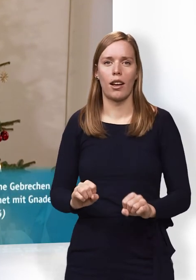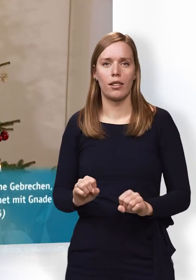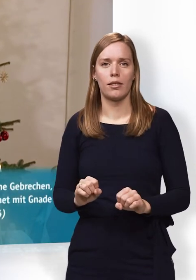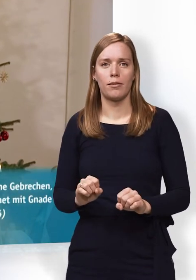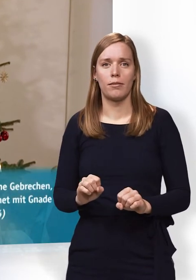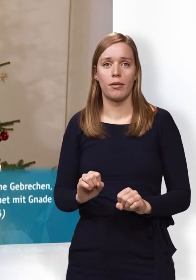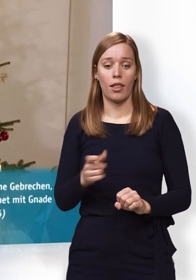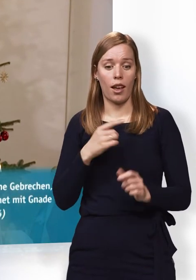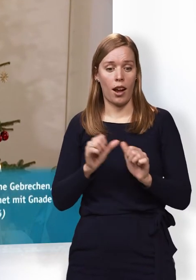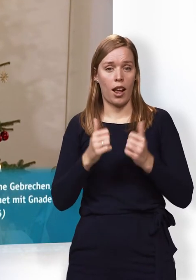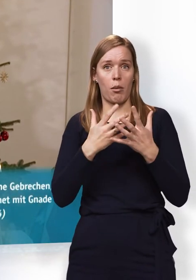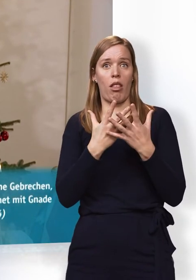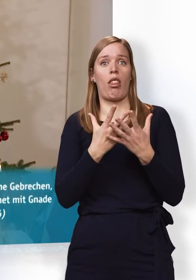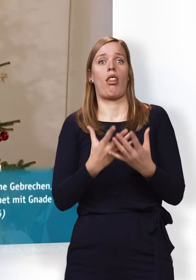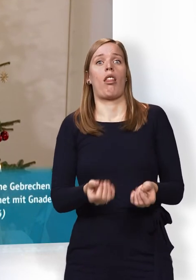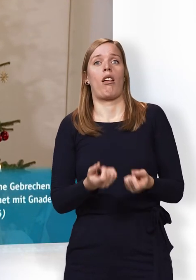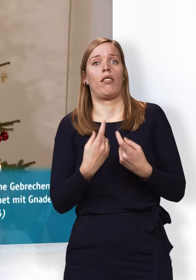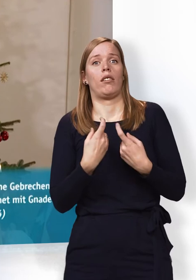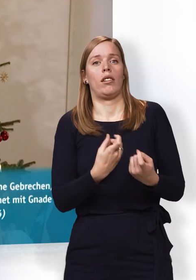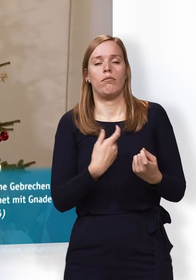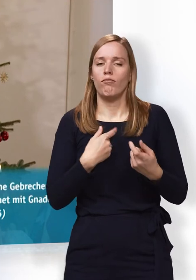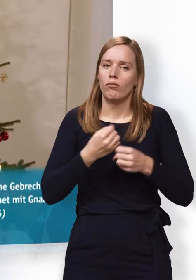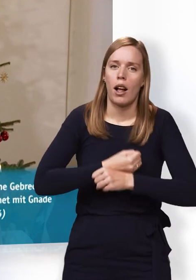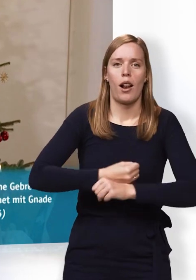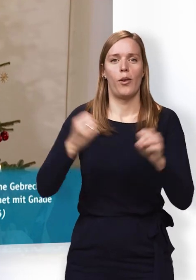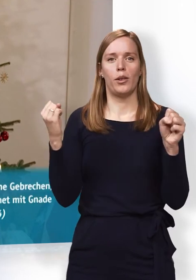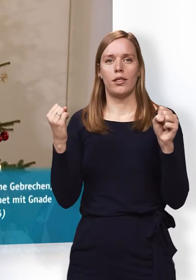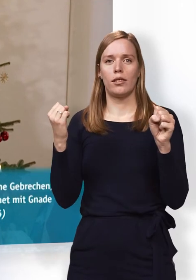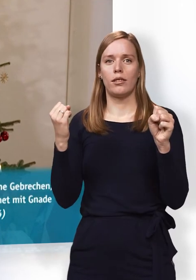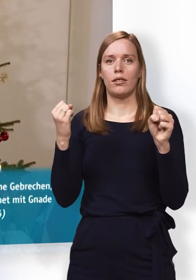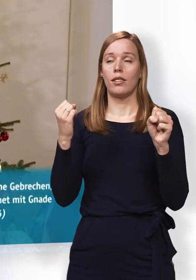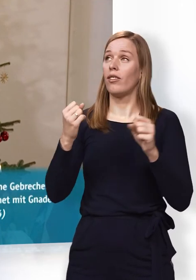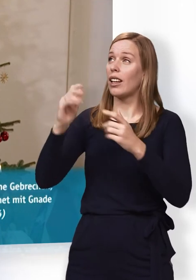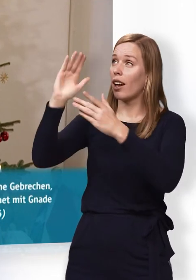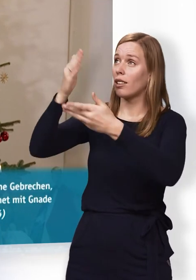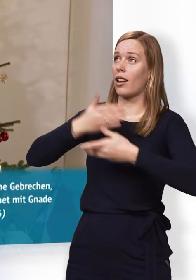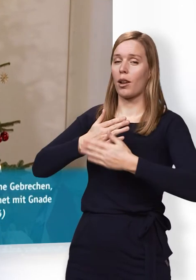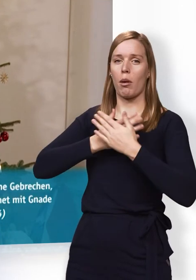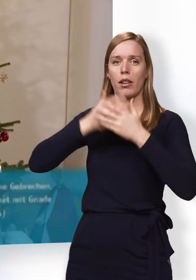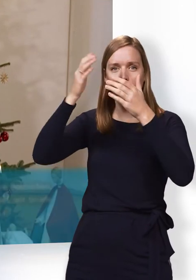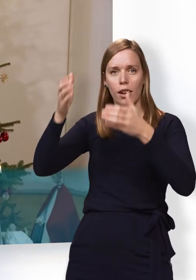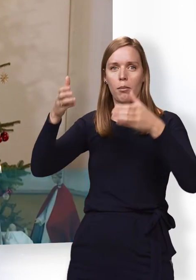vom Verderben erlöst, der dich krönet mit Gnade und Barmherzigkeit.